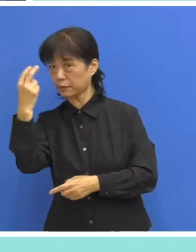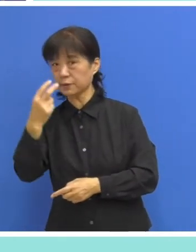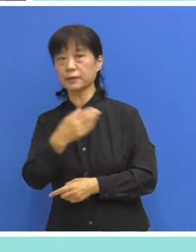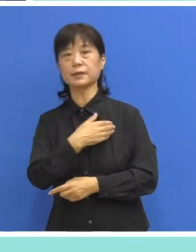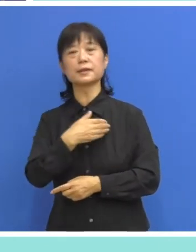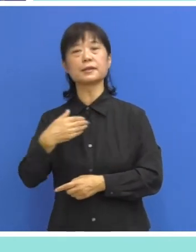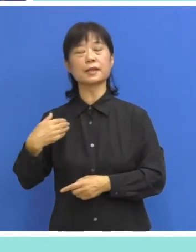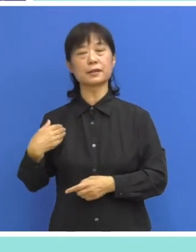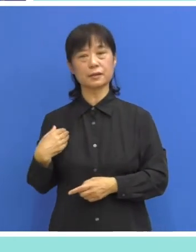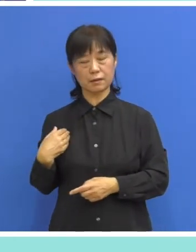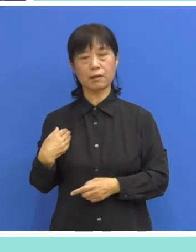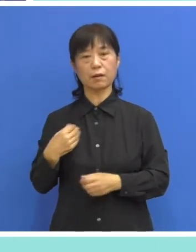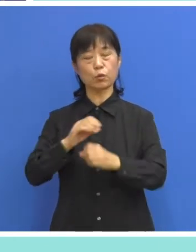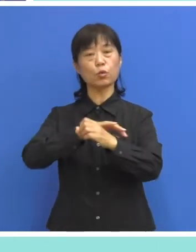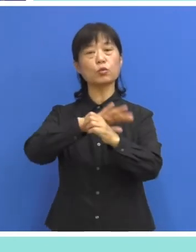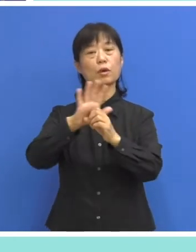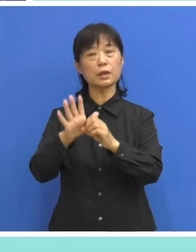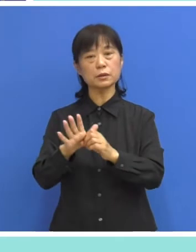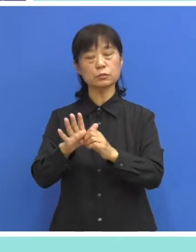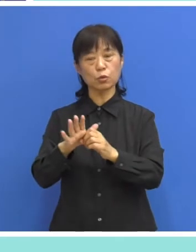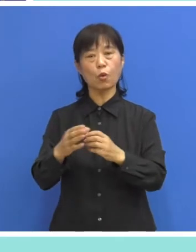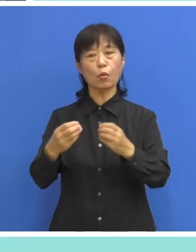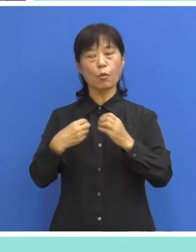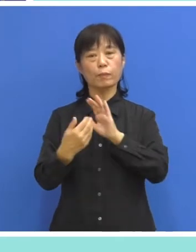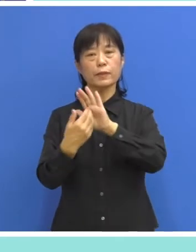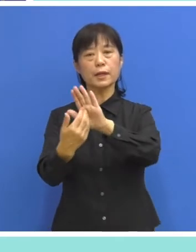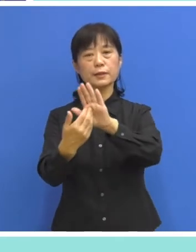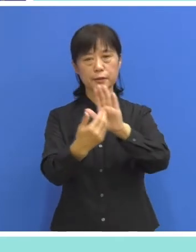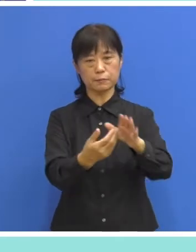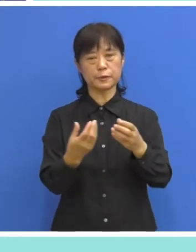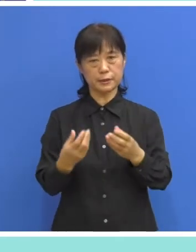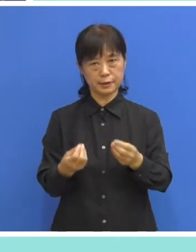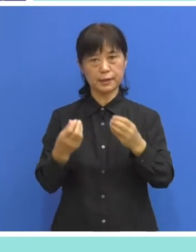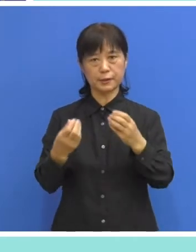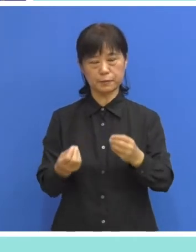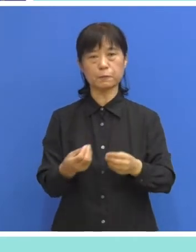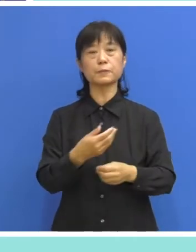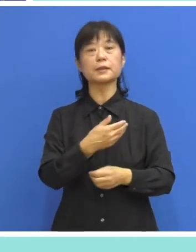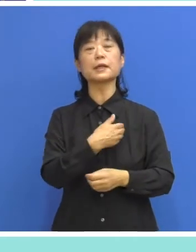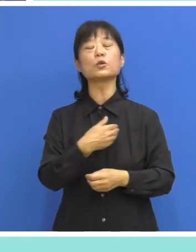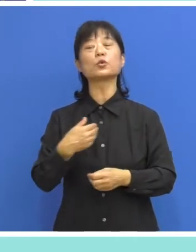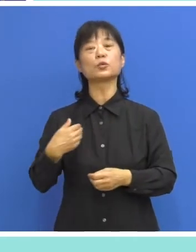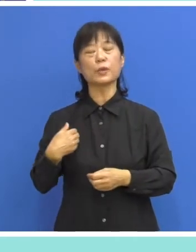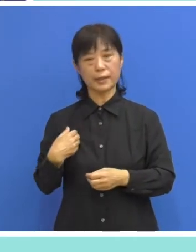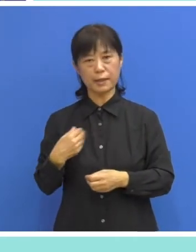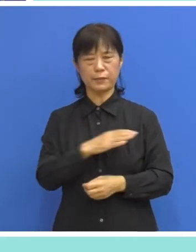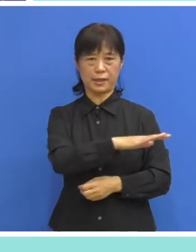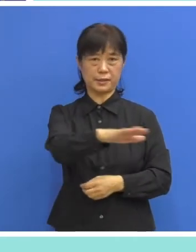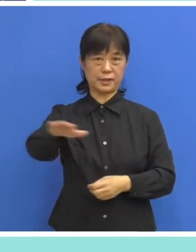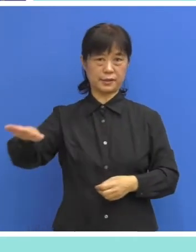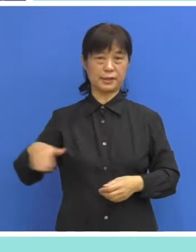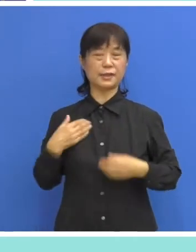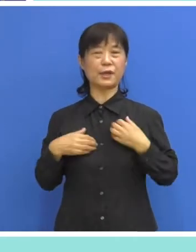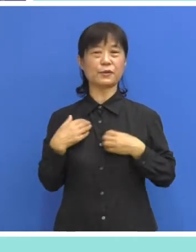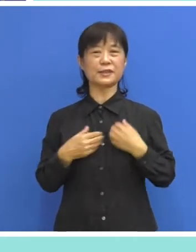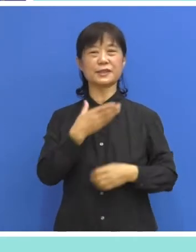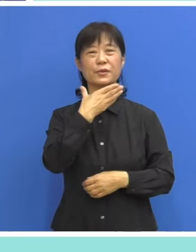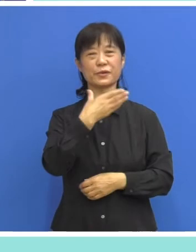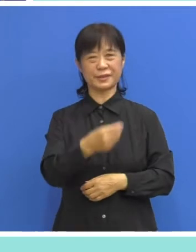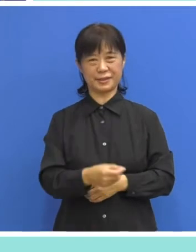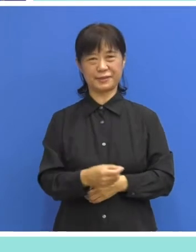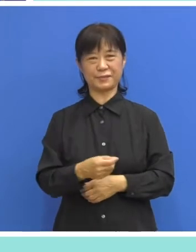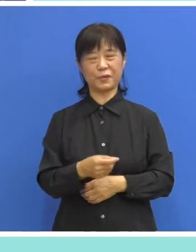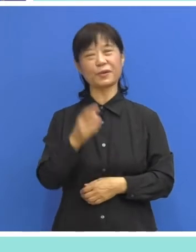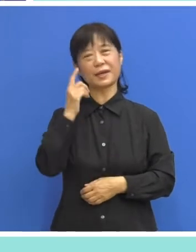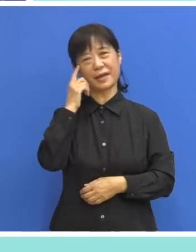ますので、まあ、新型コロナウイルス感染症対策をしっかりと講じた上で皆さんに楽しんでいただきたい、